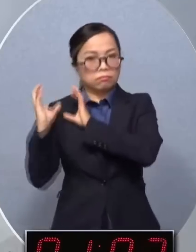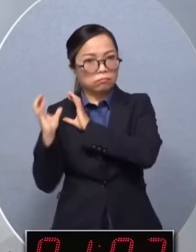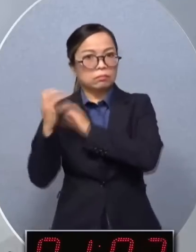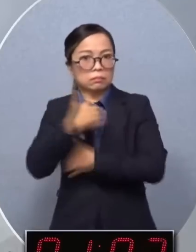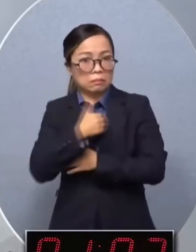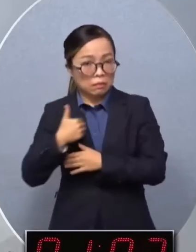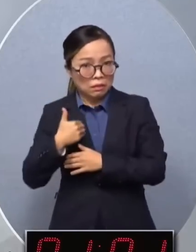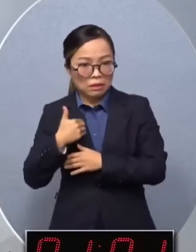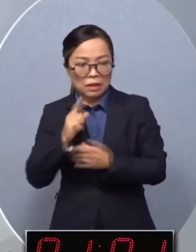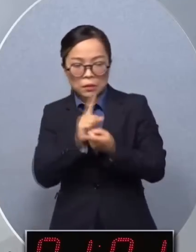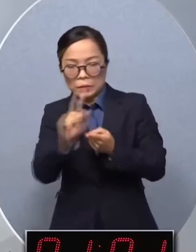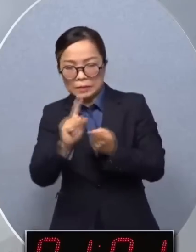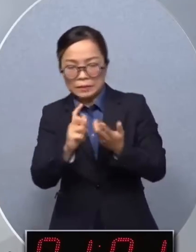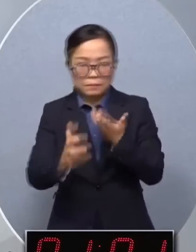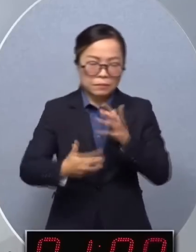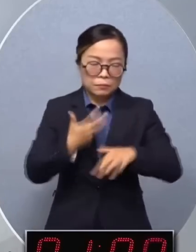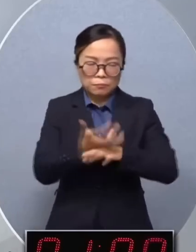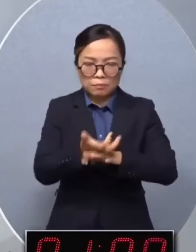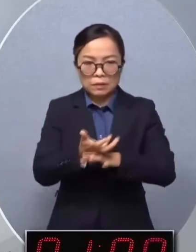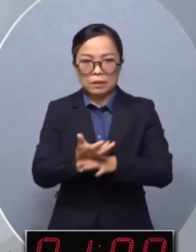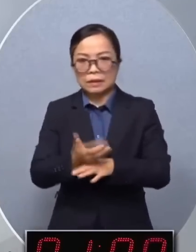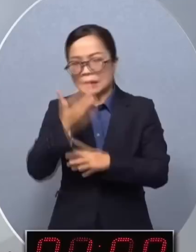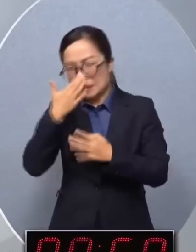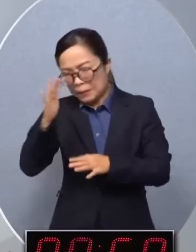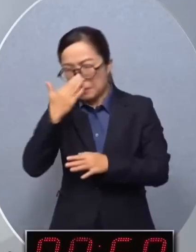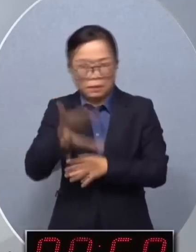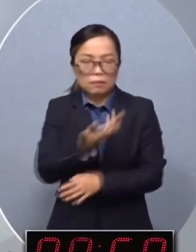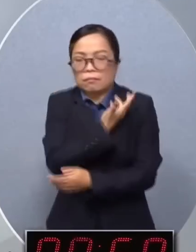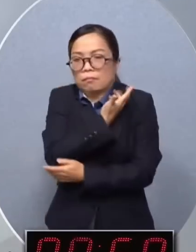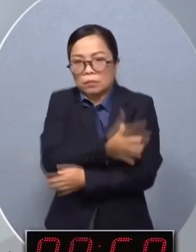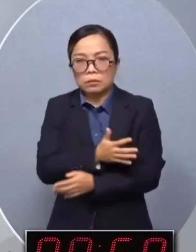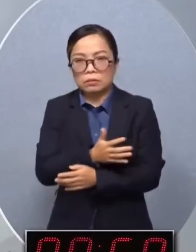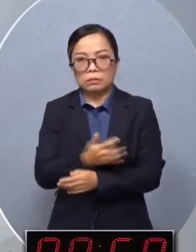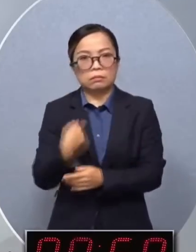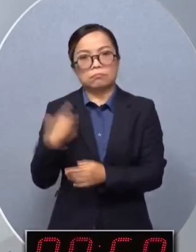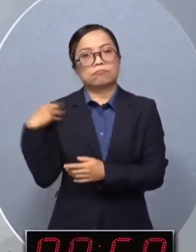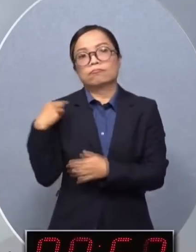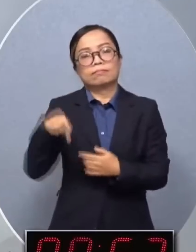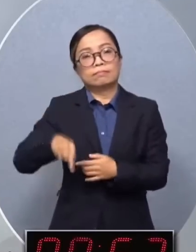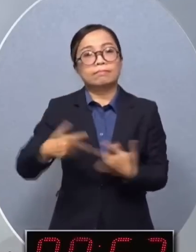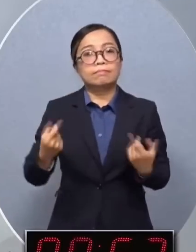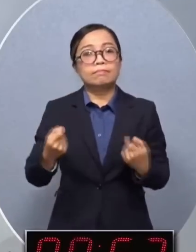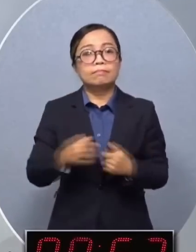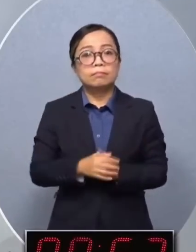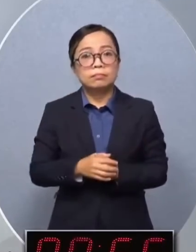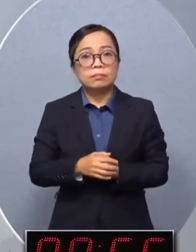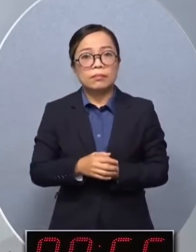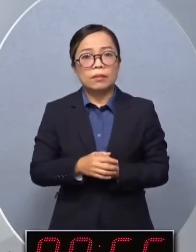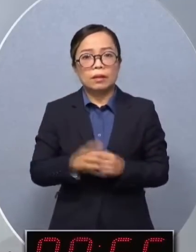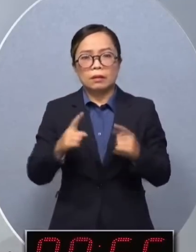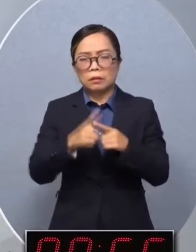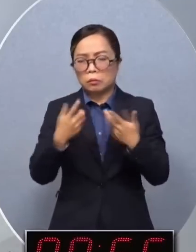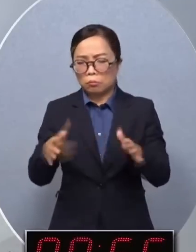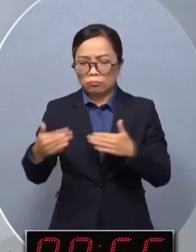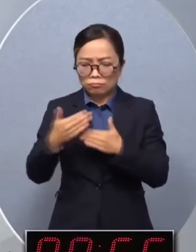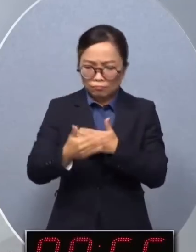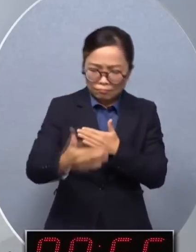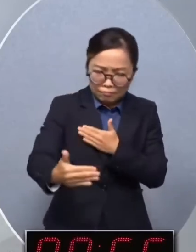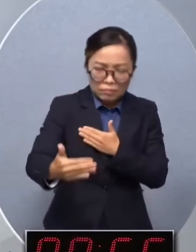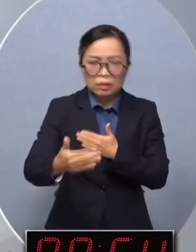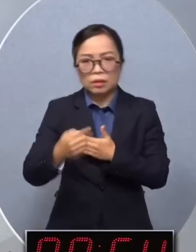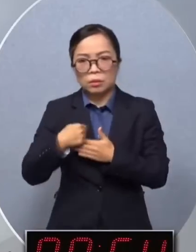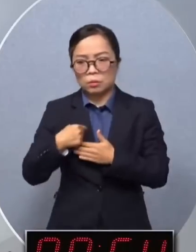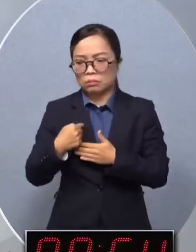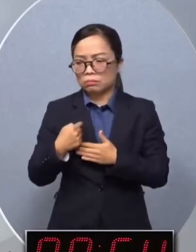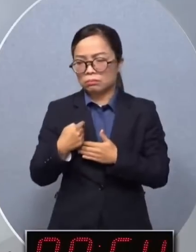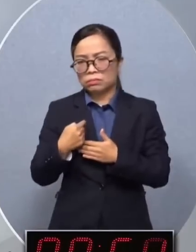战，然后全力以赴，不计成败，永远是我不变的。其实人的很多的过程当中，我